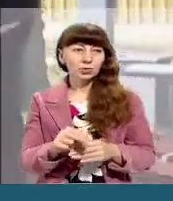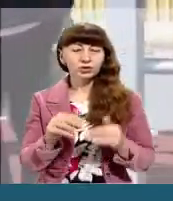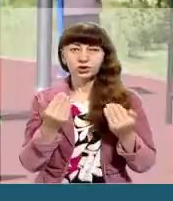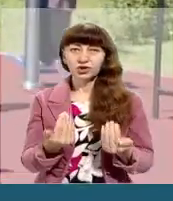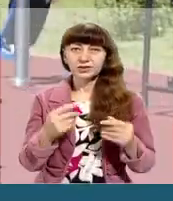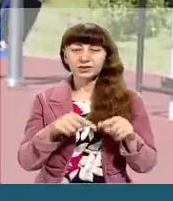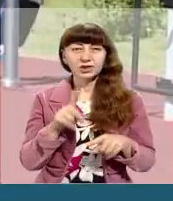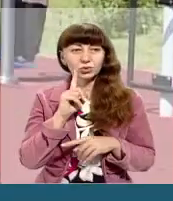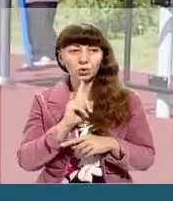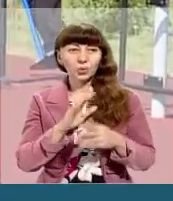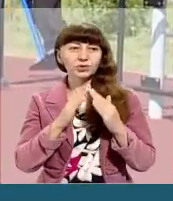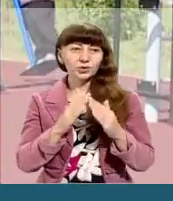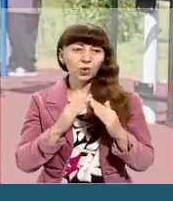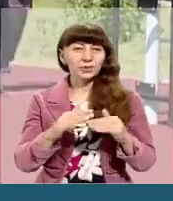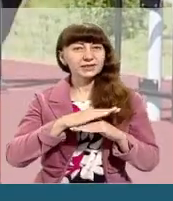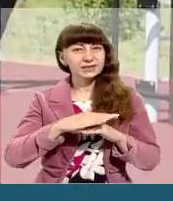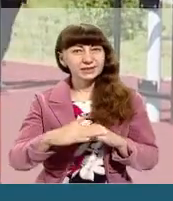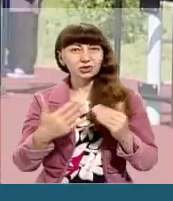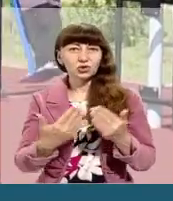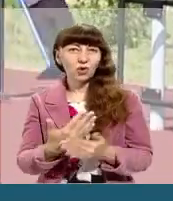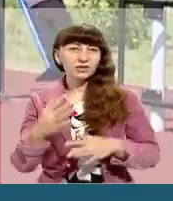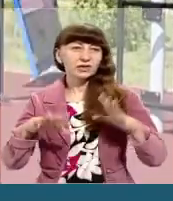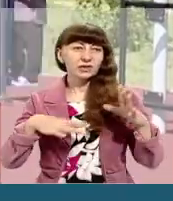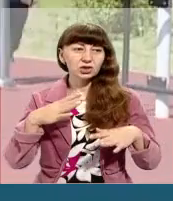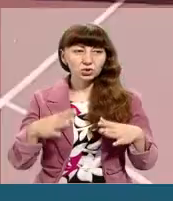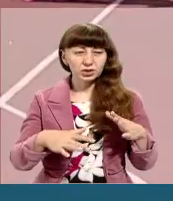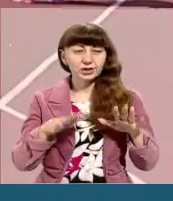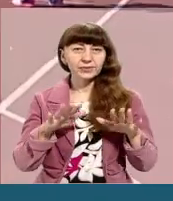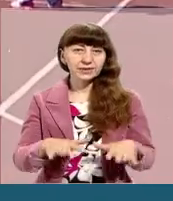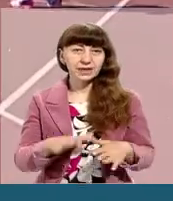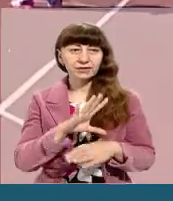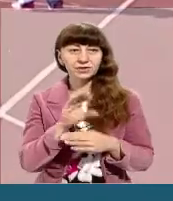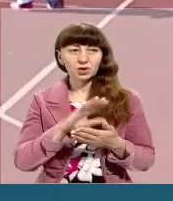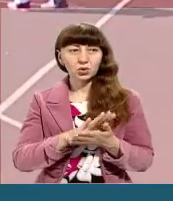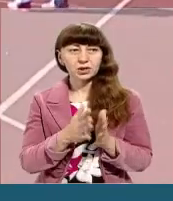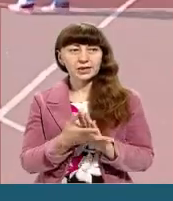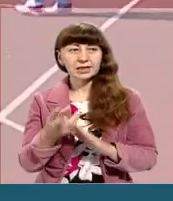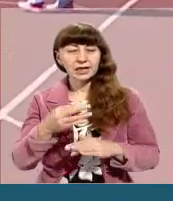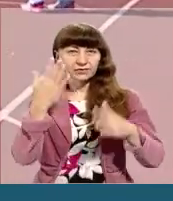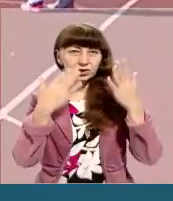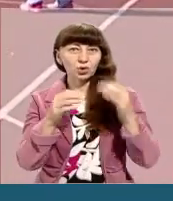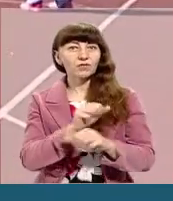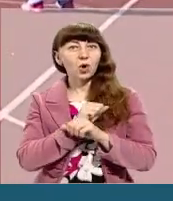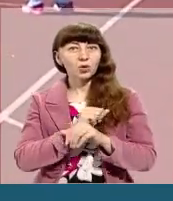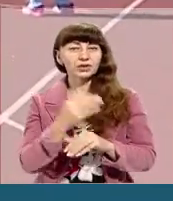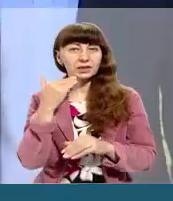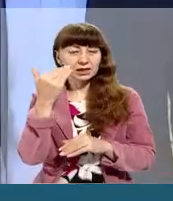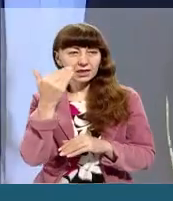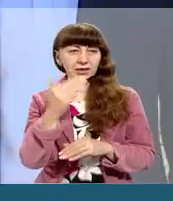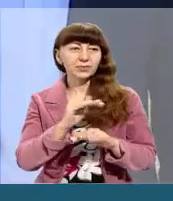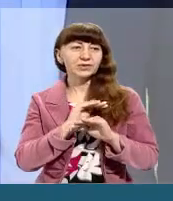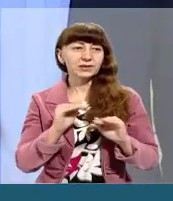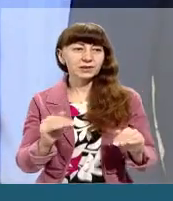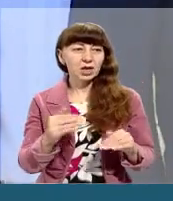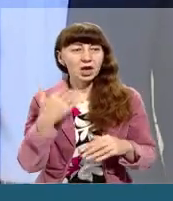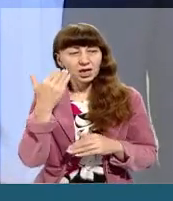Теперь здесь уютные домики, сцена, современные детские спортивные площадки. Все условия для веселого отдыха детей. Лето